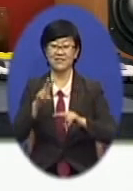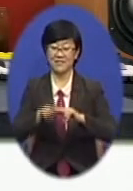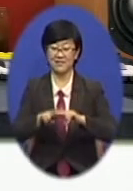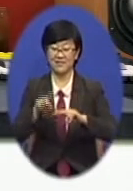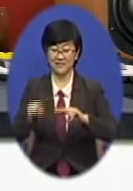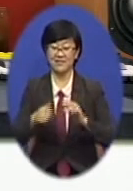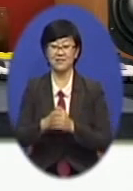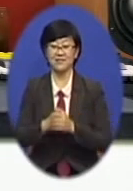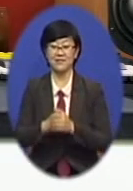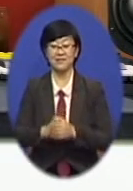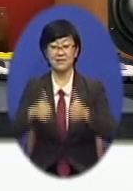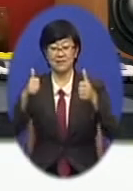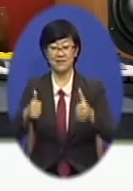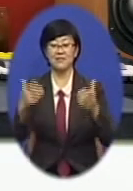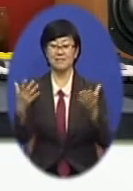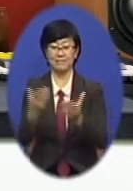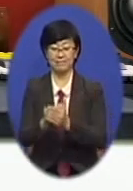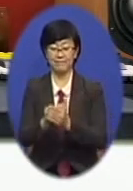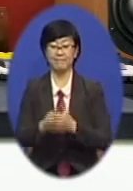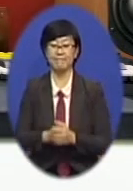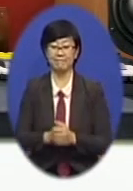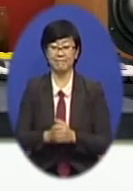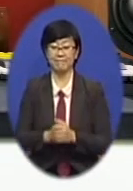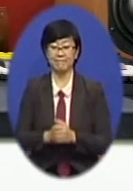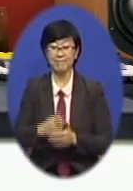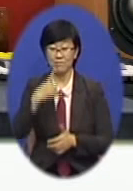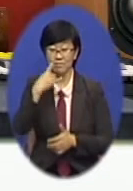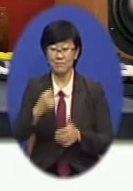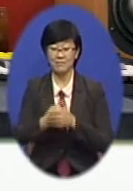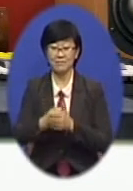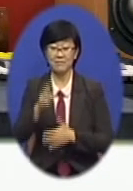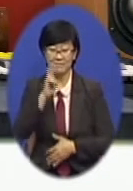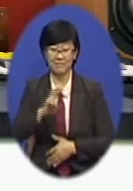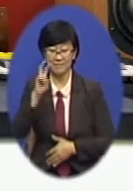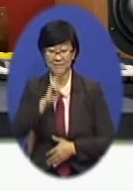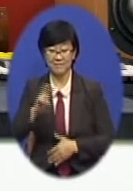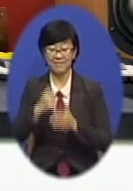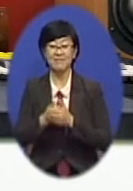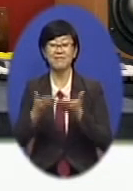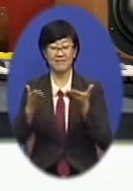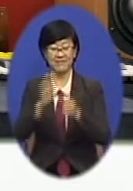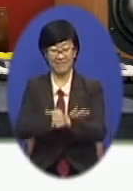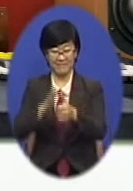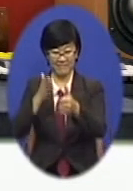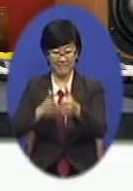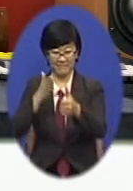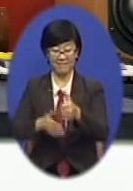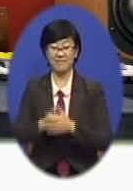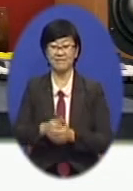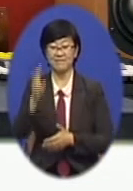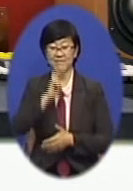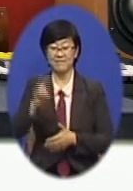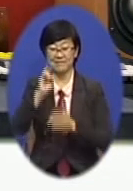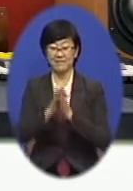우물정자 누르시면 심사가 완료됩니다. 자, 어머니 음악 드리겠습니다. 잘 불러주시기 바랍니다.